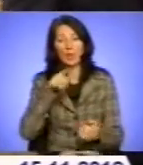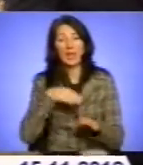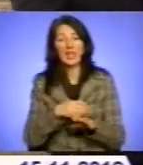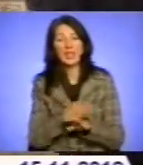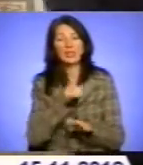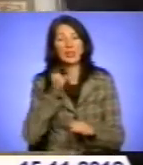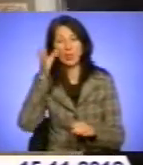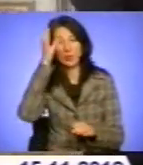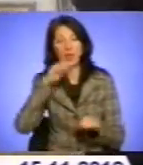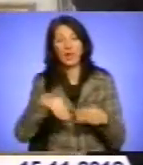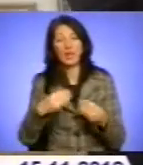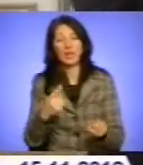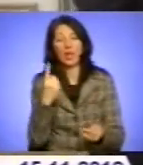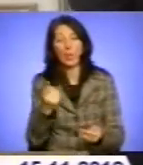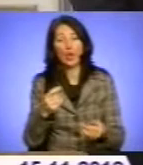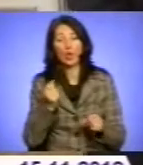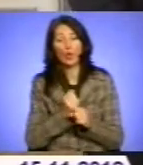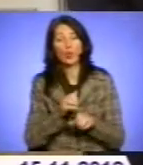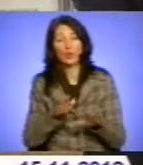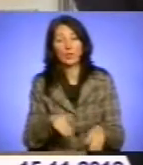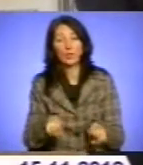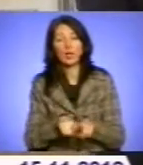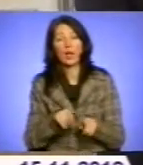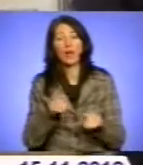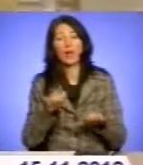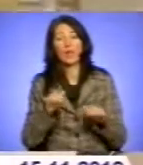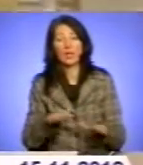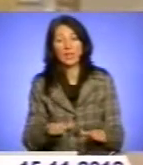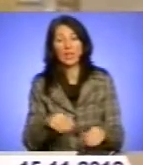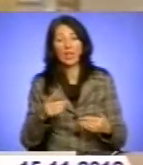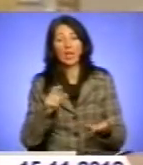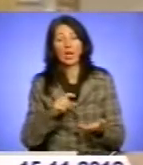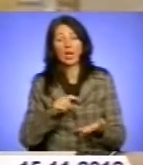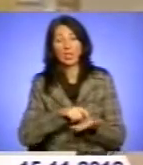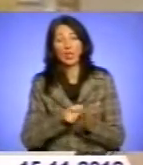першого робочого місця та вирішення житлових питань для молодих сімей. Сім'я